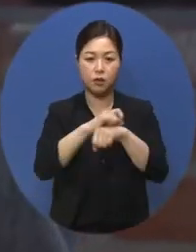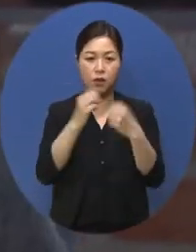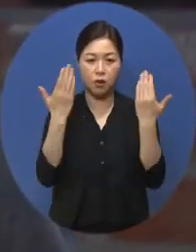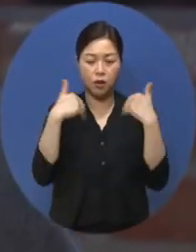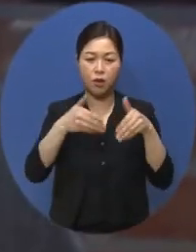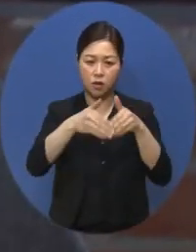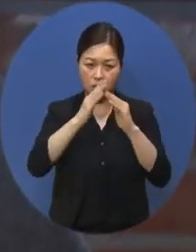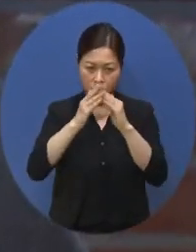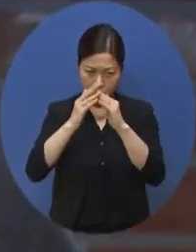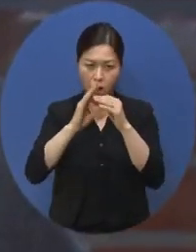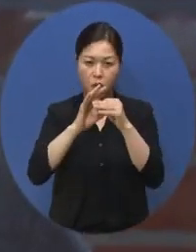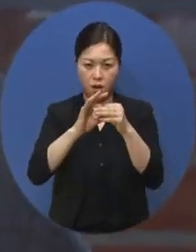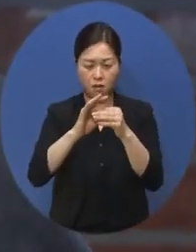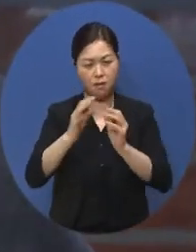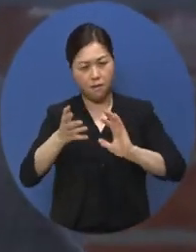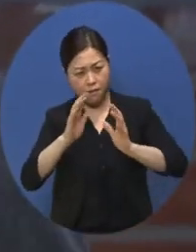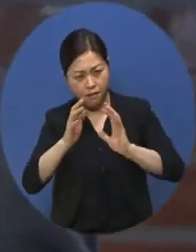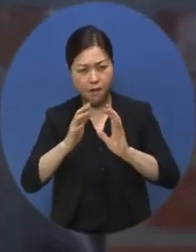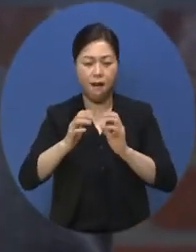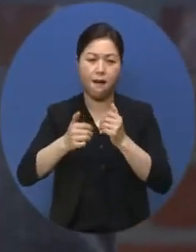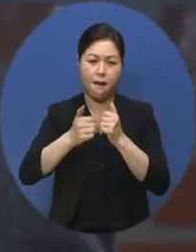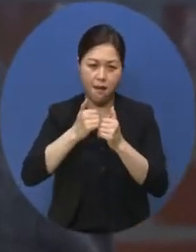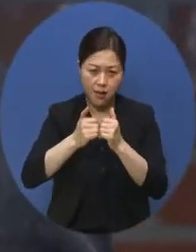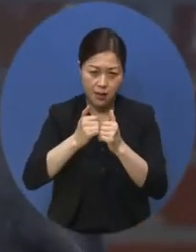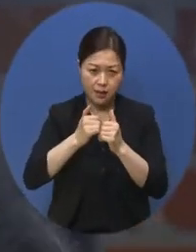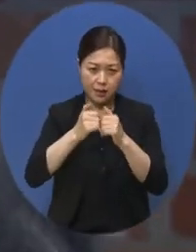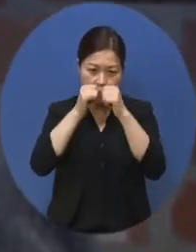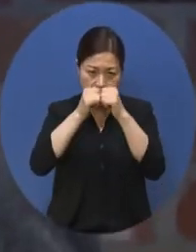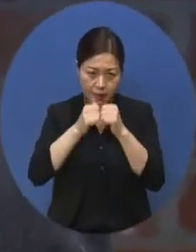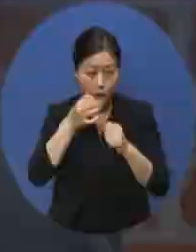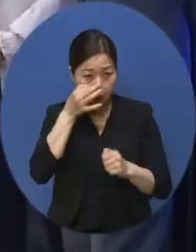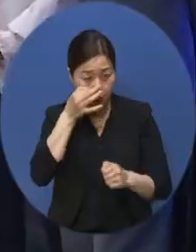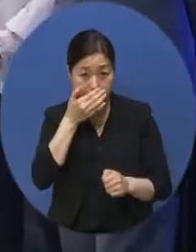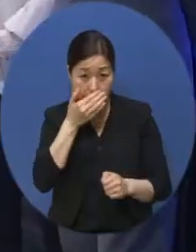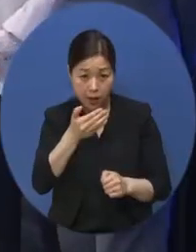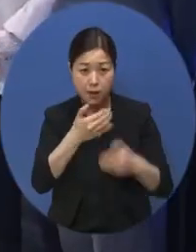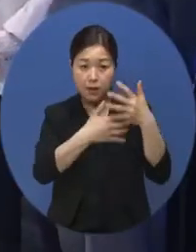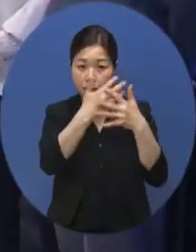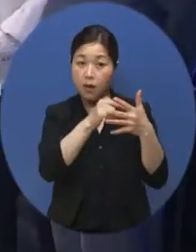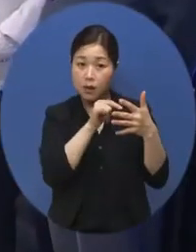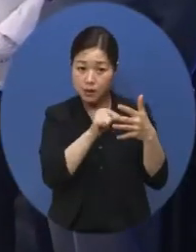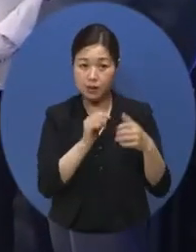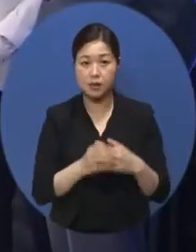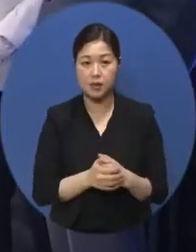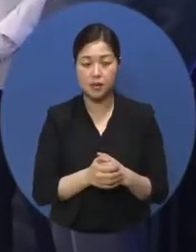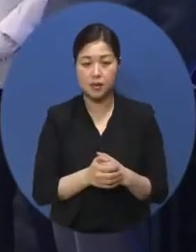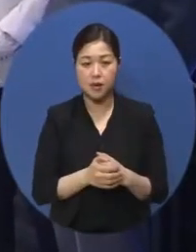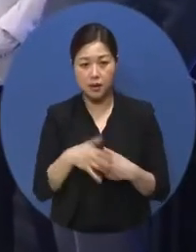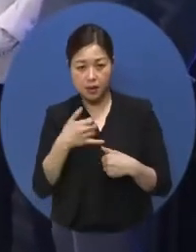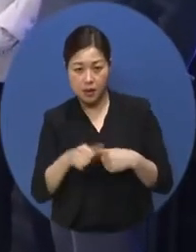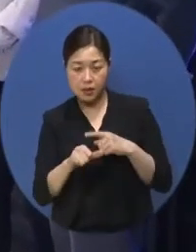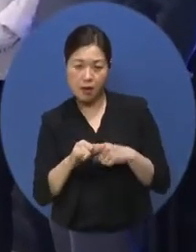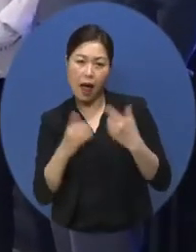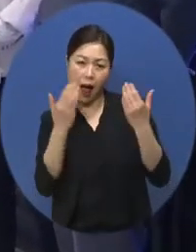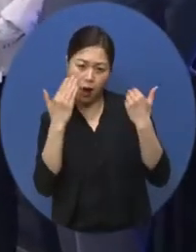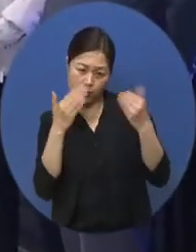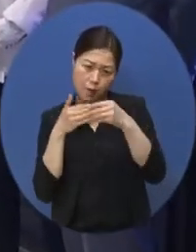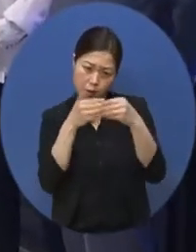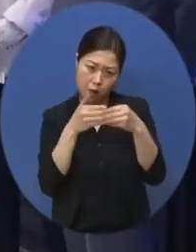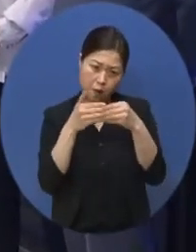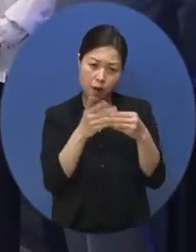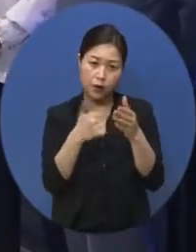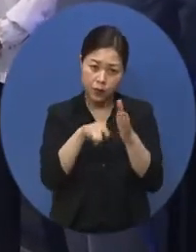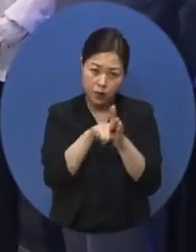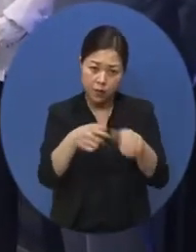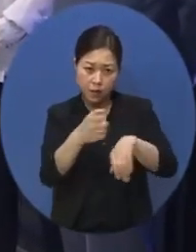설립을 둘러싼 논란과 갈등을 면밀하게 들여다보는 영화는 자녀의 등교를 위해 발벗고 나선 어머니들의